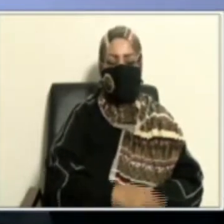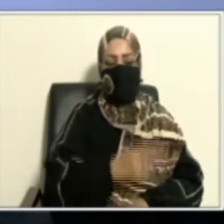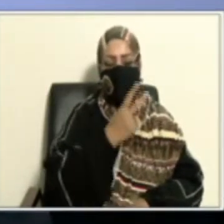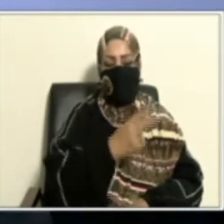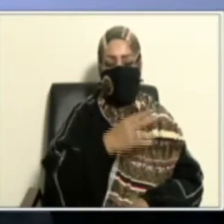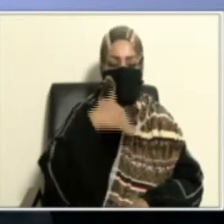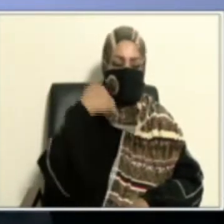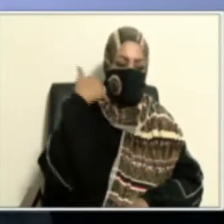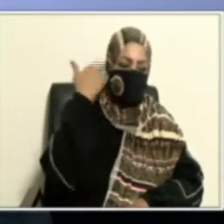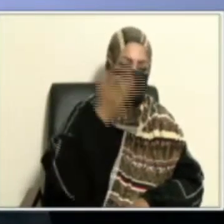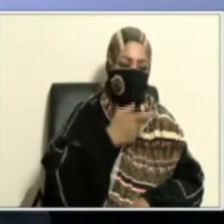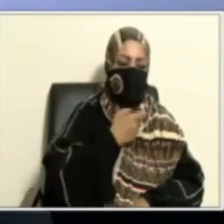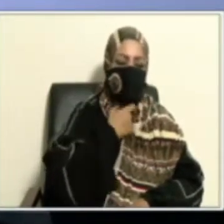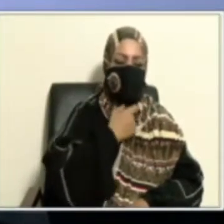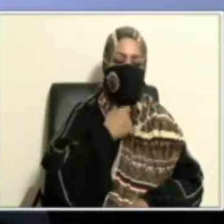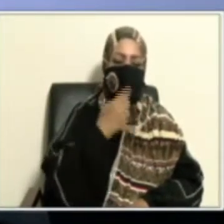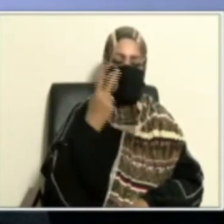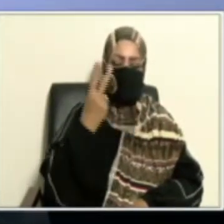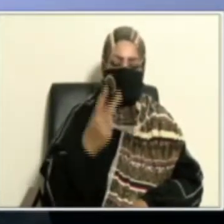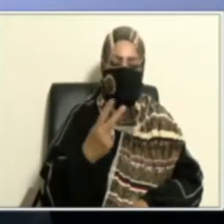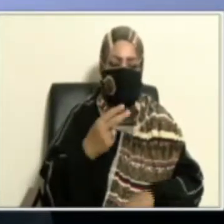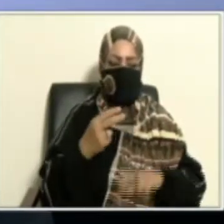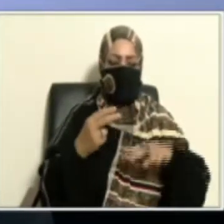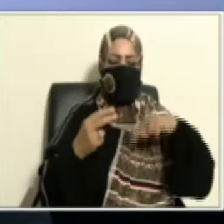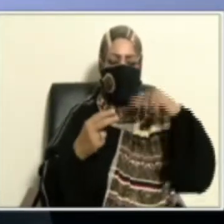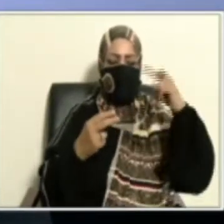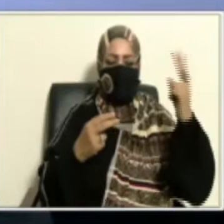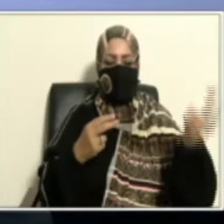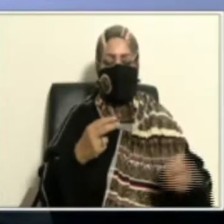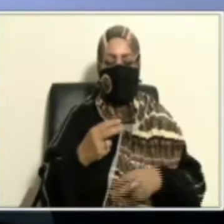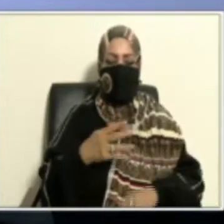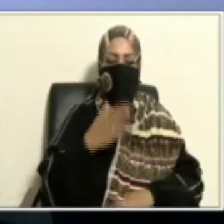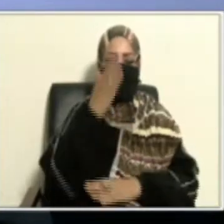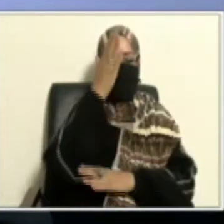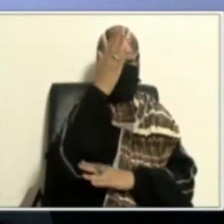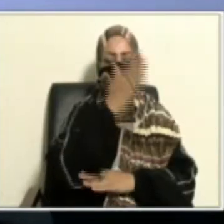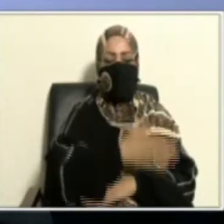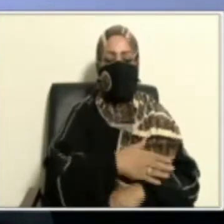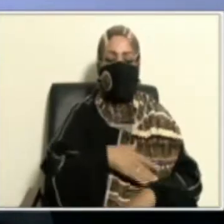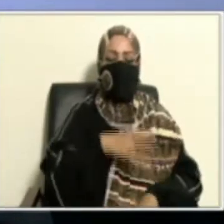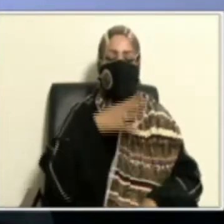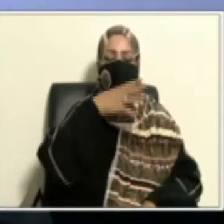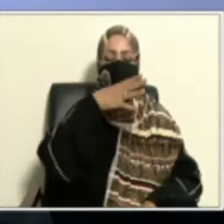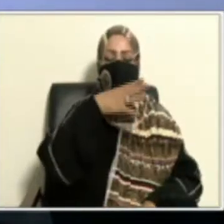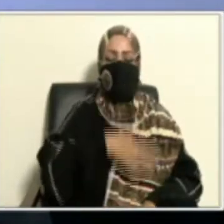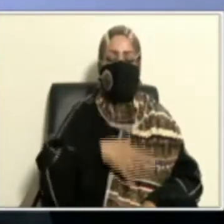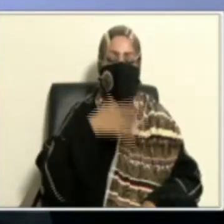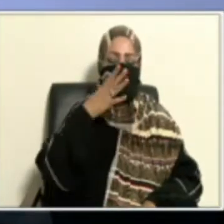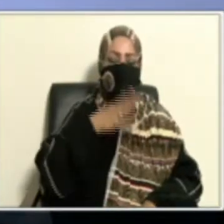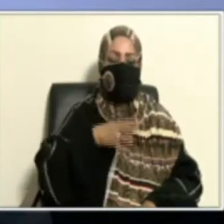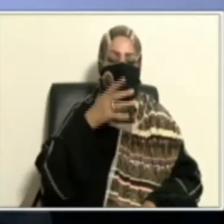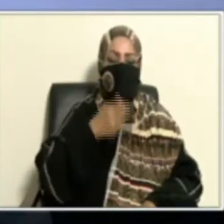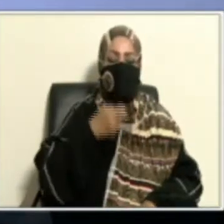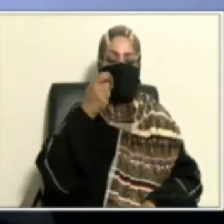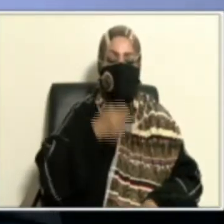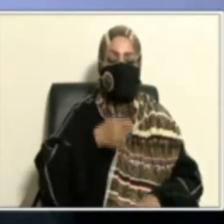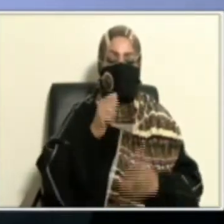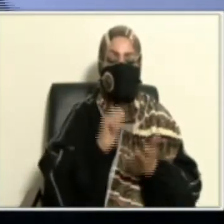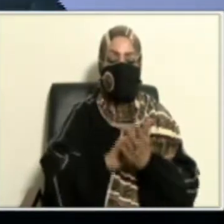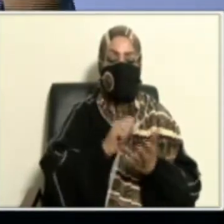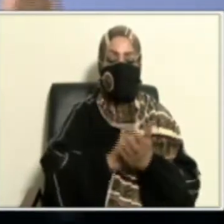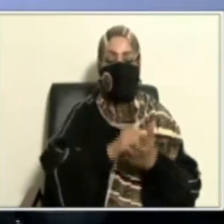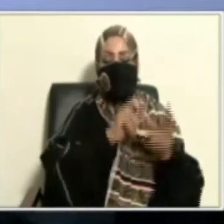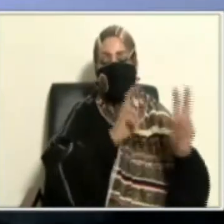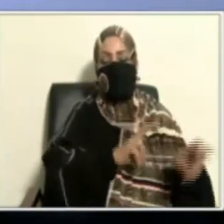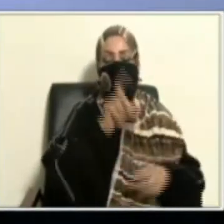وسلم يصليهما في البيت وليس في المسجد. فإذا كان الإنسان مثلا عنده ظرف وهو نقول